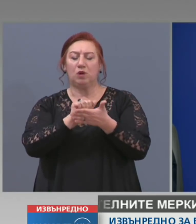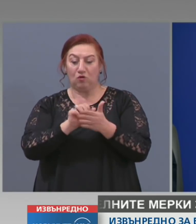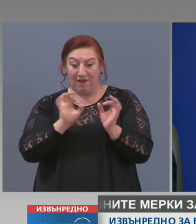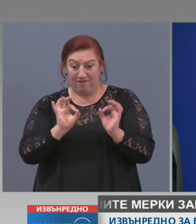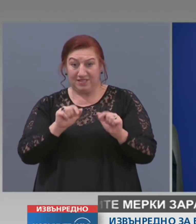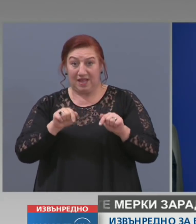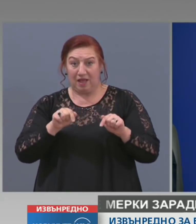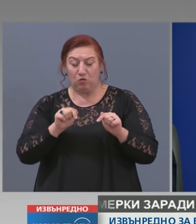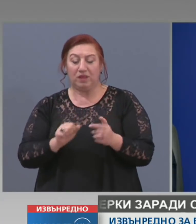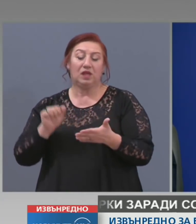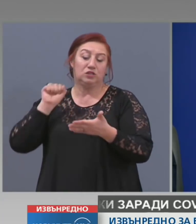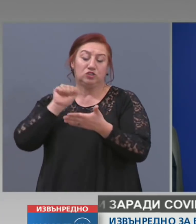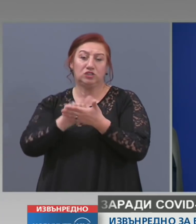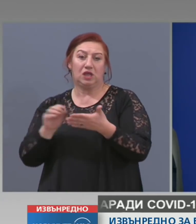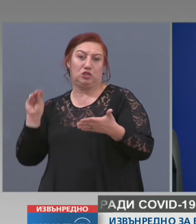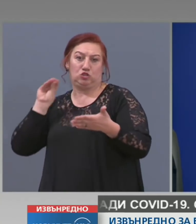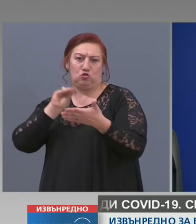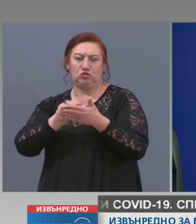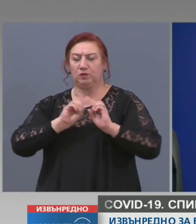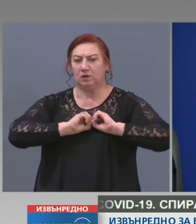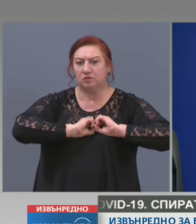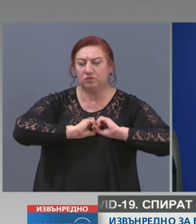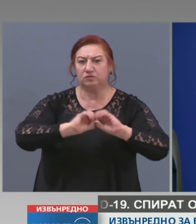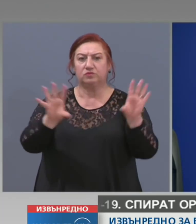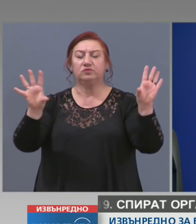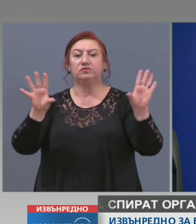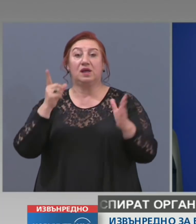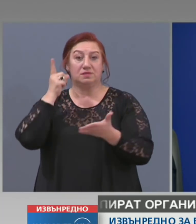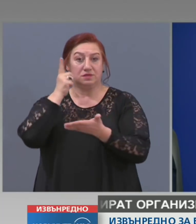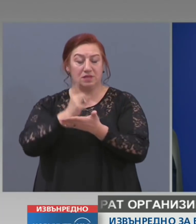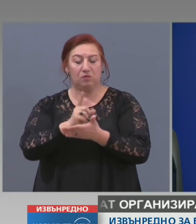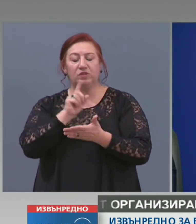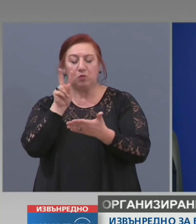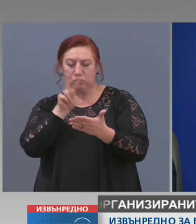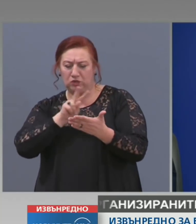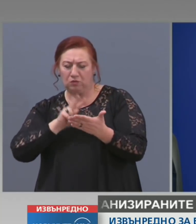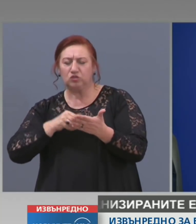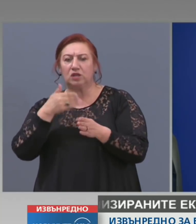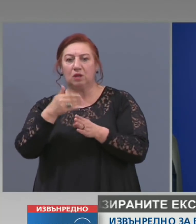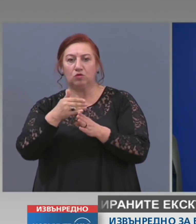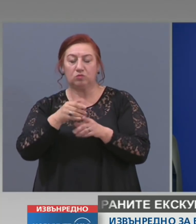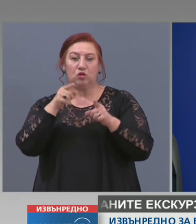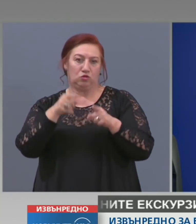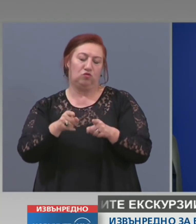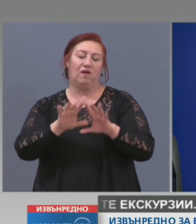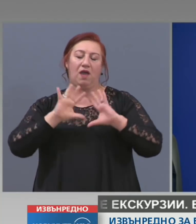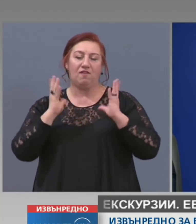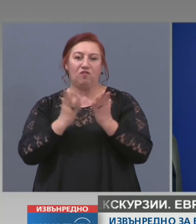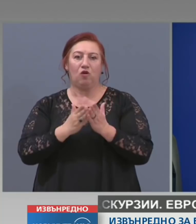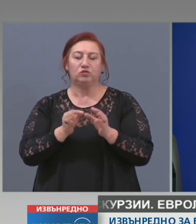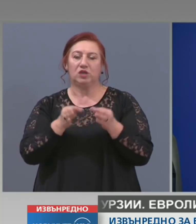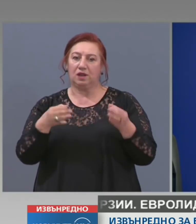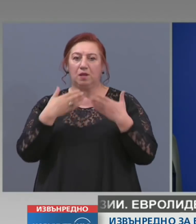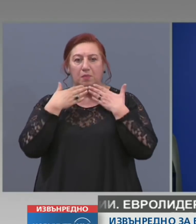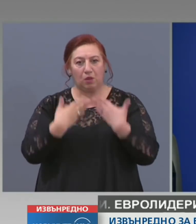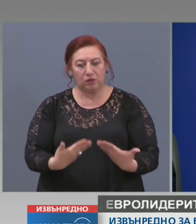момент заповедта, така че може да се запознаете с детайлите, но в общи линии е това.